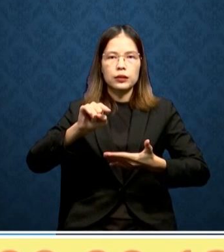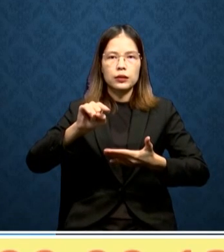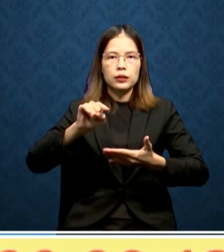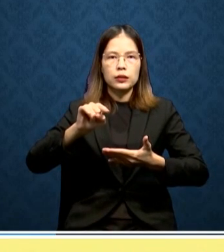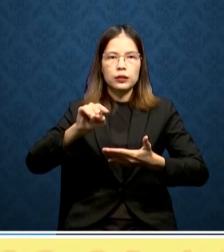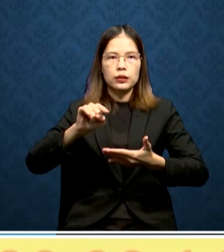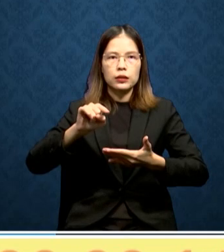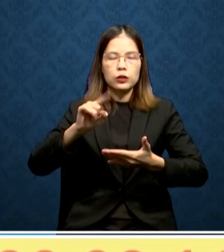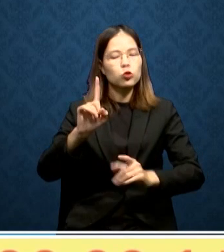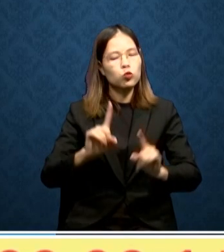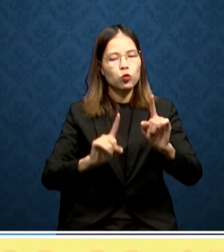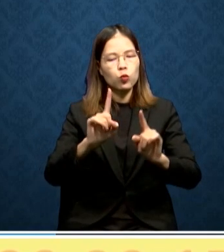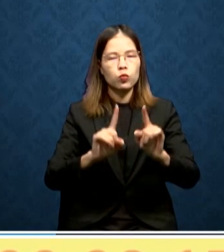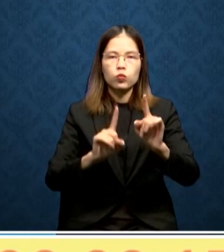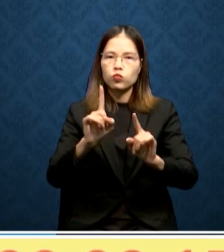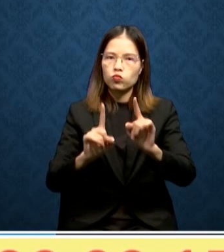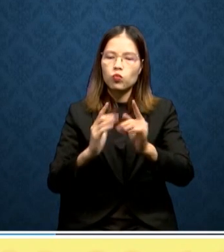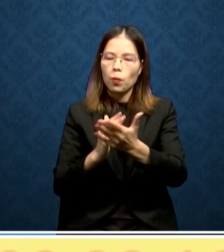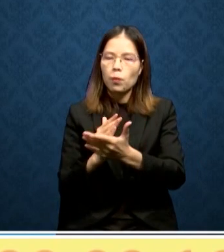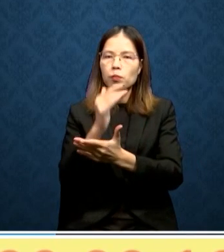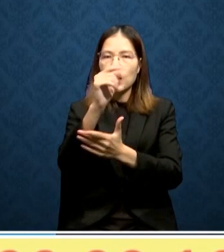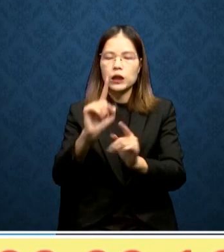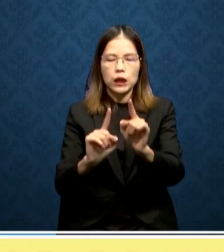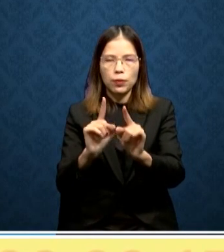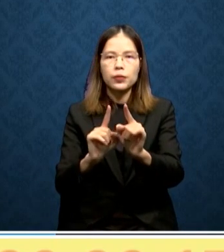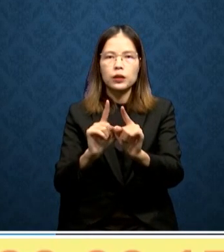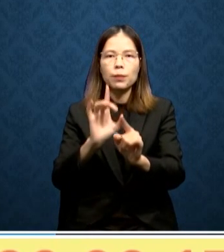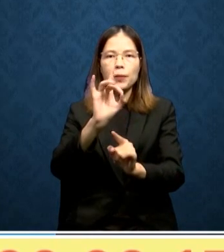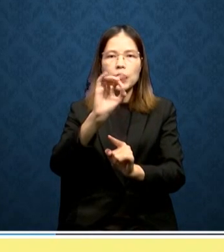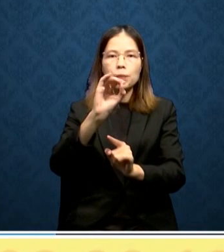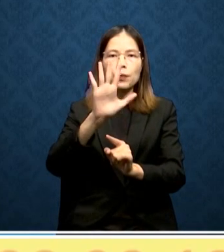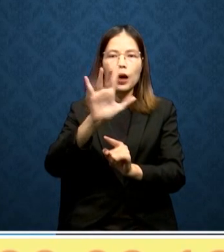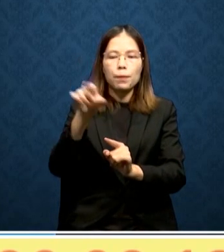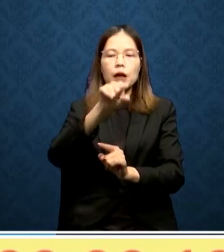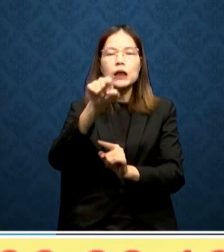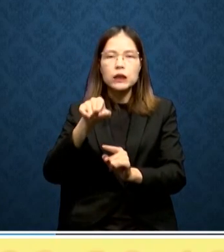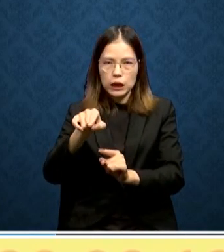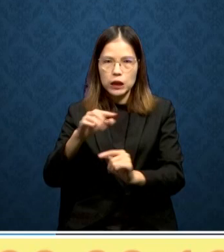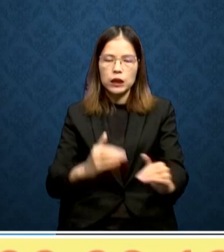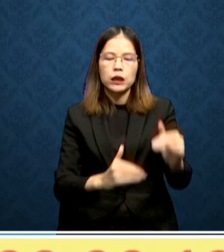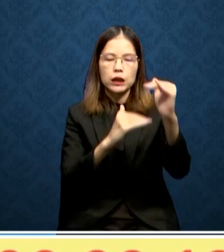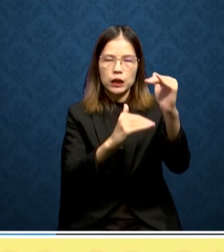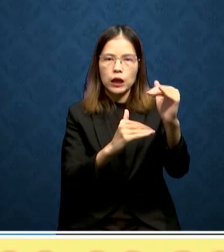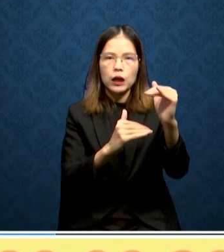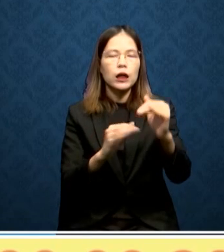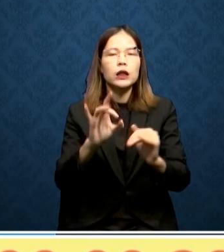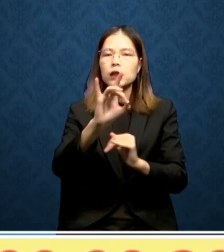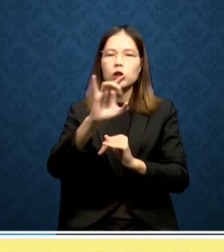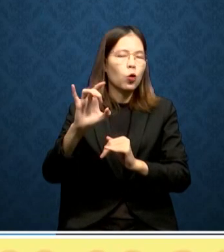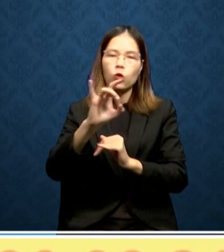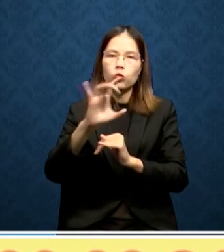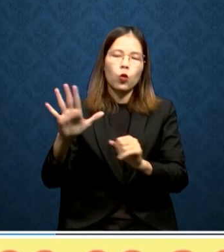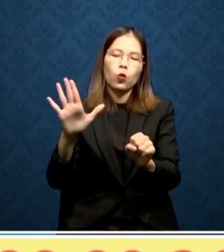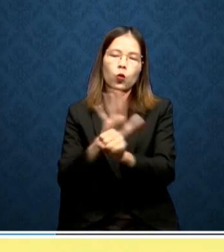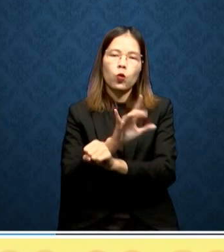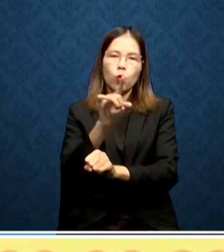องมีสัดส่วนการผ่านเกณฑ์การประเมิน 85% ขึ้นไปจำนวนไม่น้อยกว่าร้อยละร้อยโดยเร็วภาย